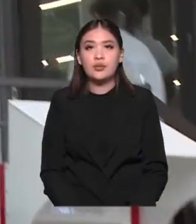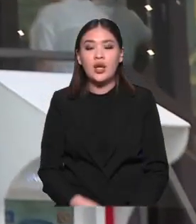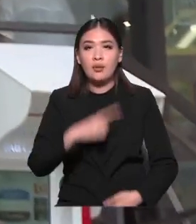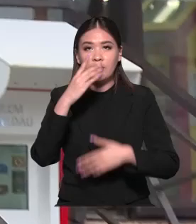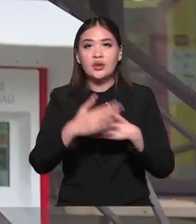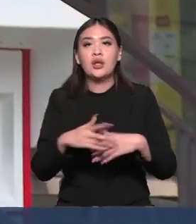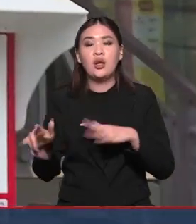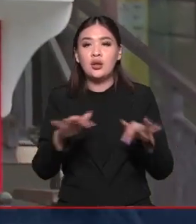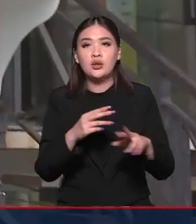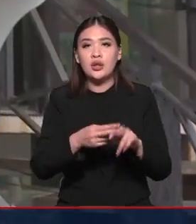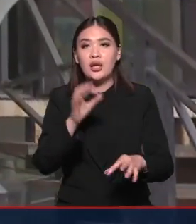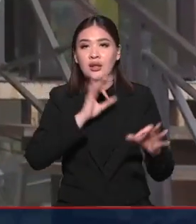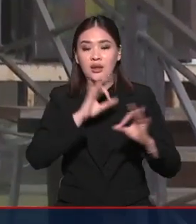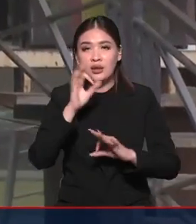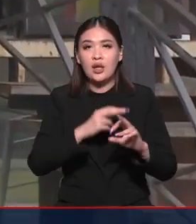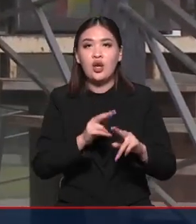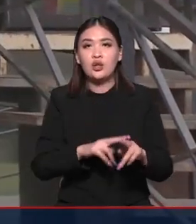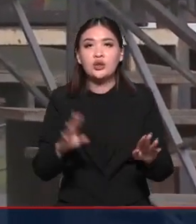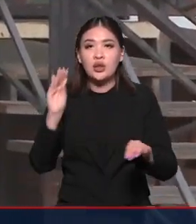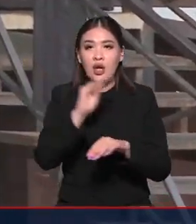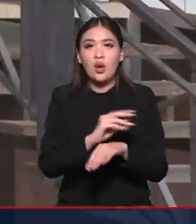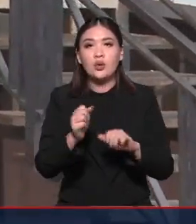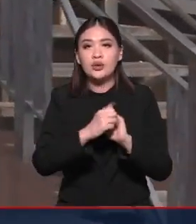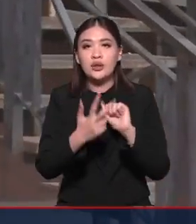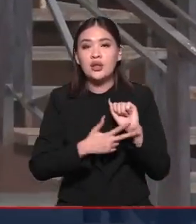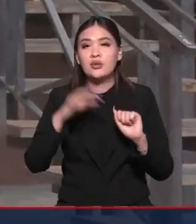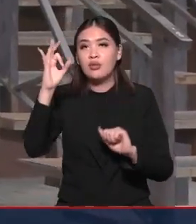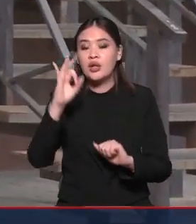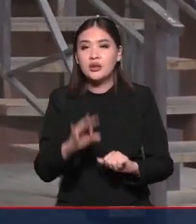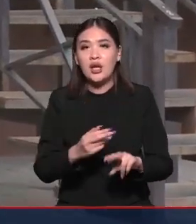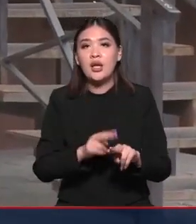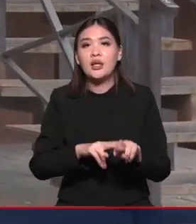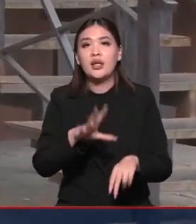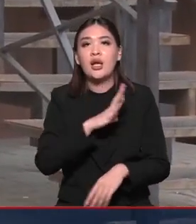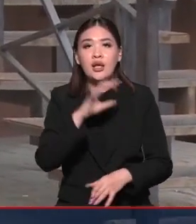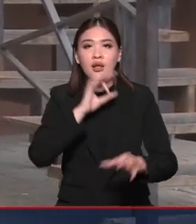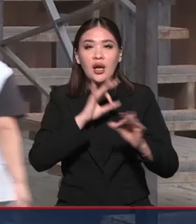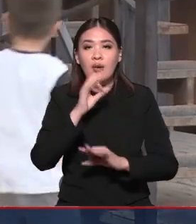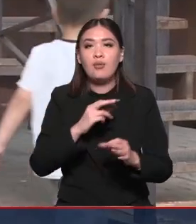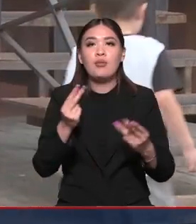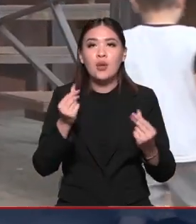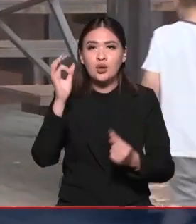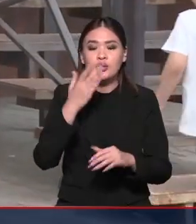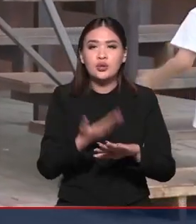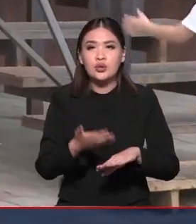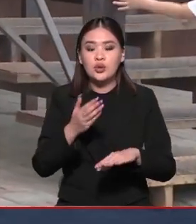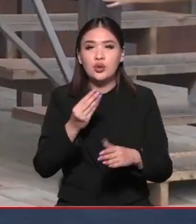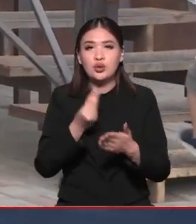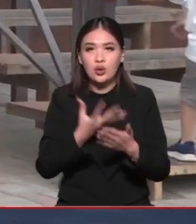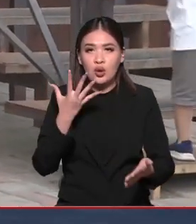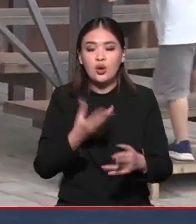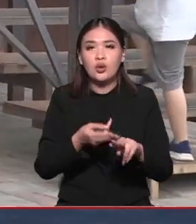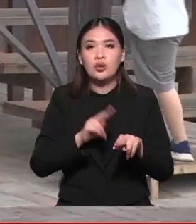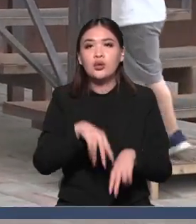Былтыр нарықтағы отандық дәрі-дәрмектердің үлесі 18%-ға жетті. Алайда дәріханалардағы баға қалтаны қағады. Мәселен, жұрт